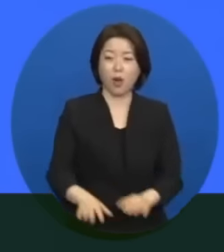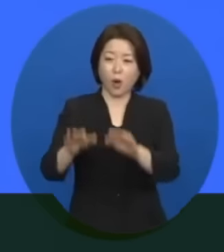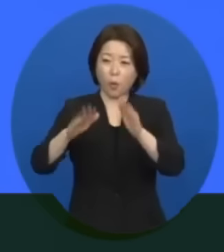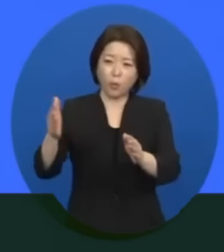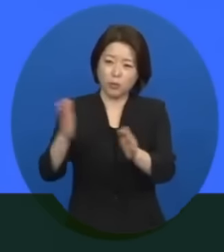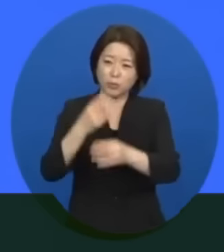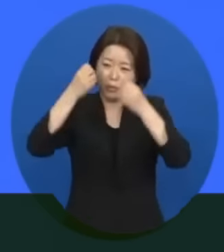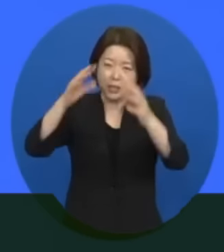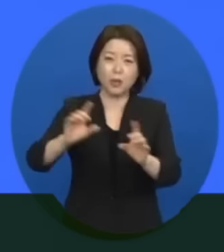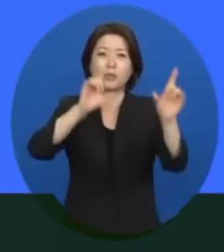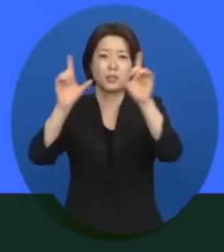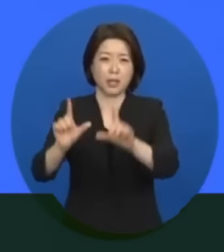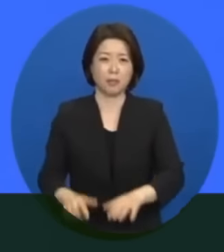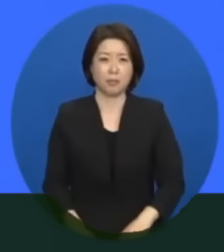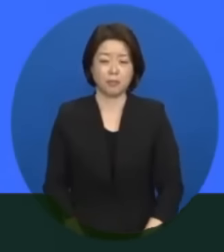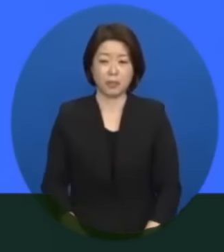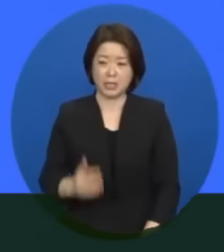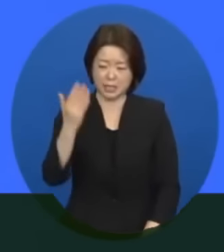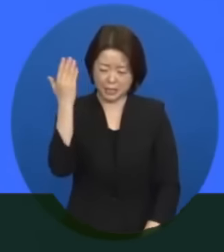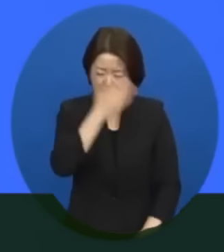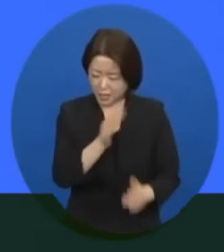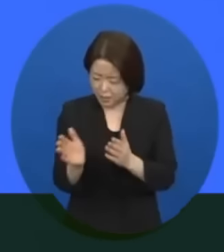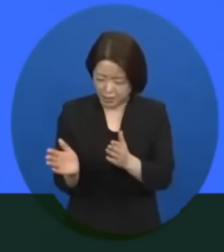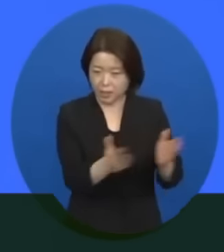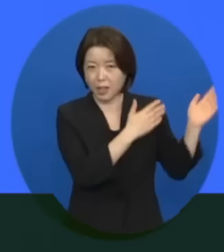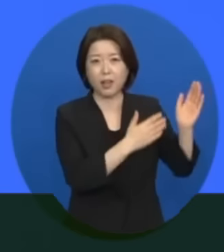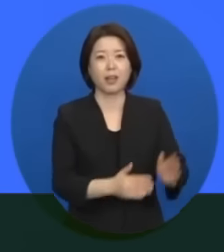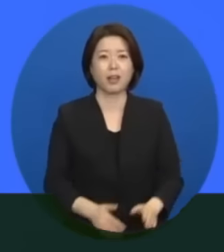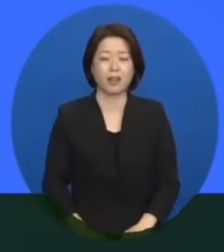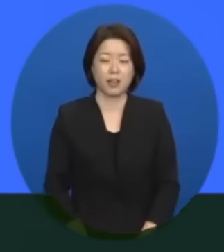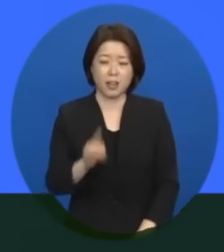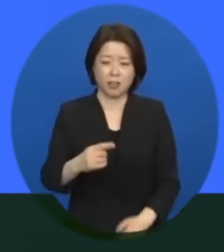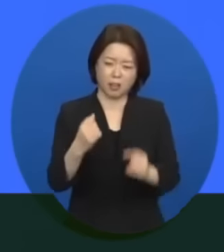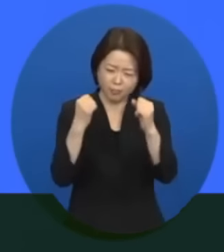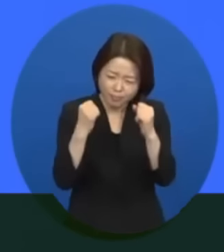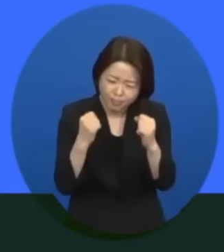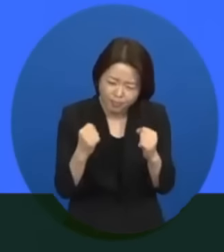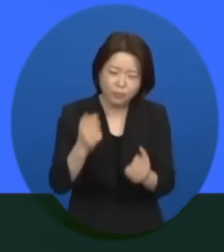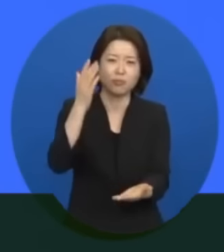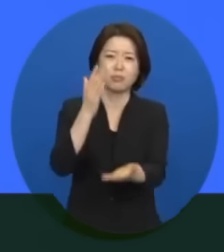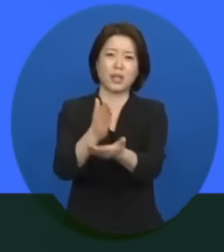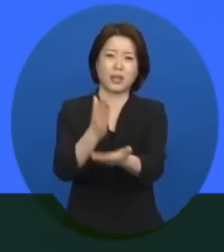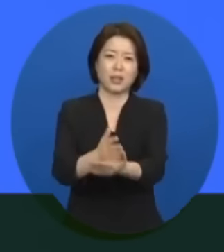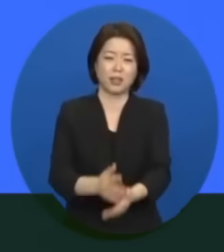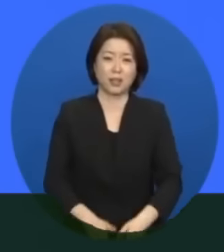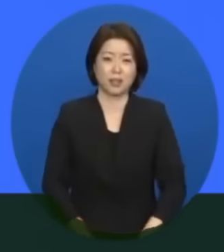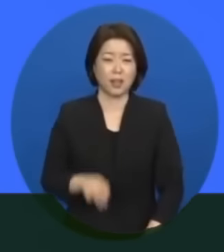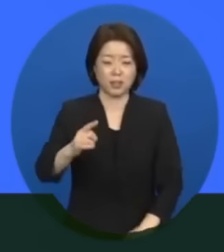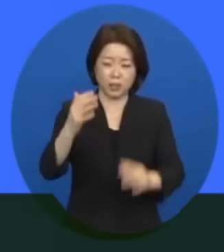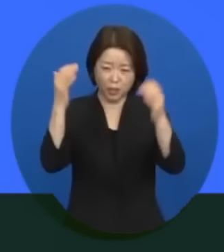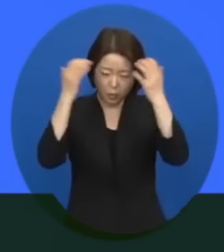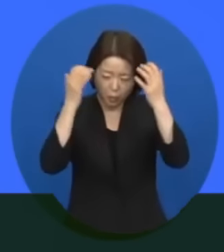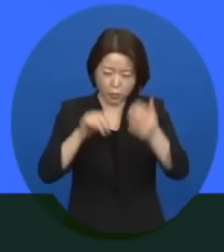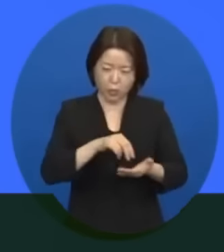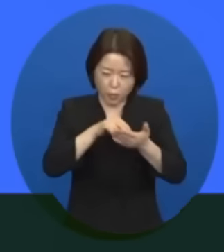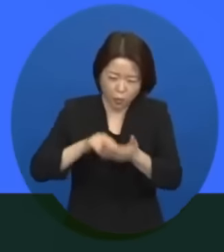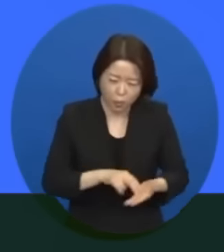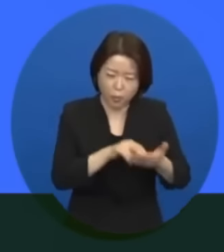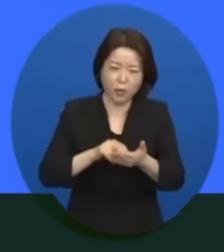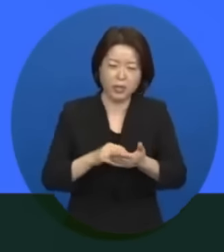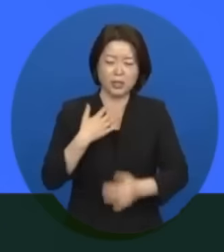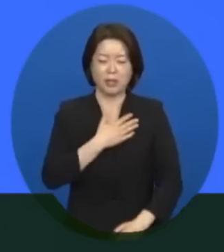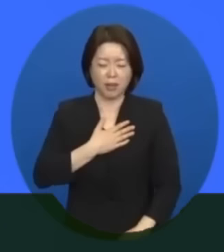새로운 삶이야 정돈해 이제 거기 머물러 있을 필요가 없어 너의 고통과 고독과 외로움의